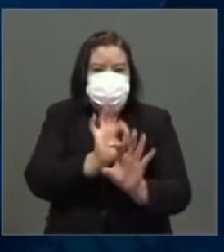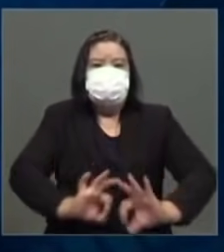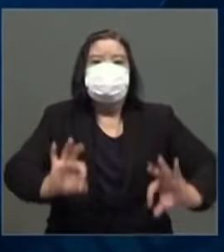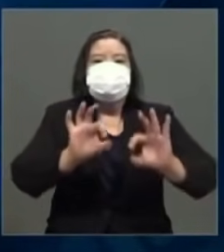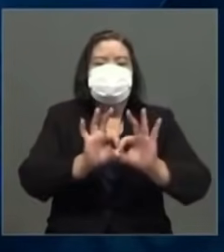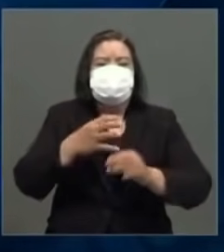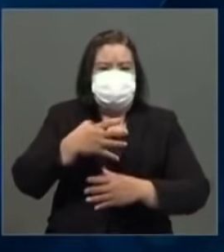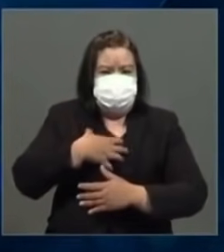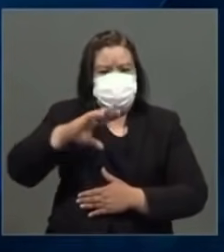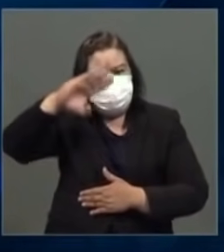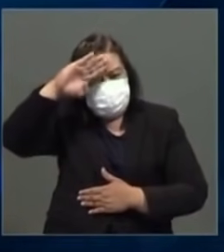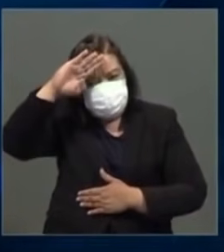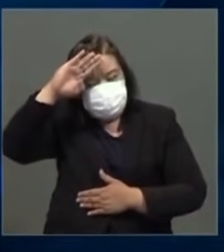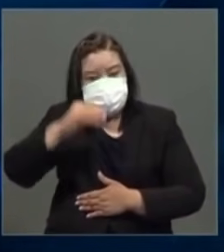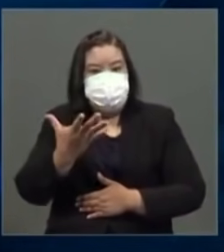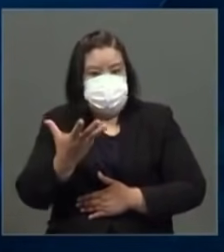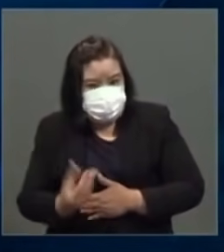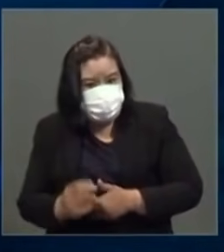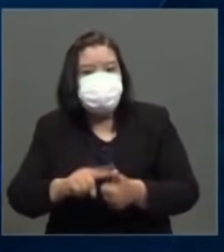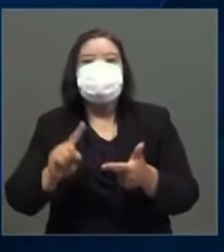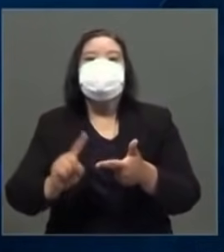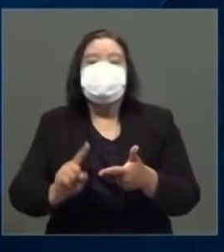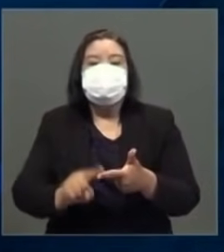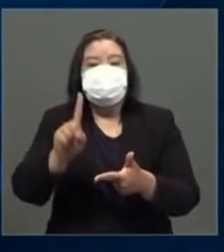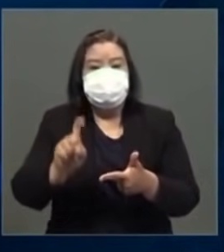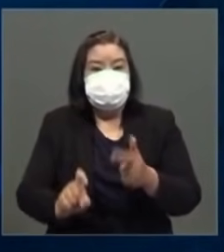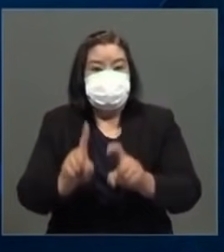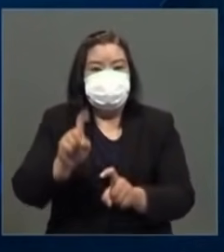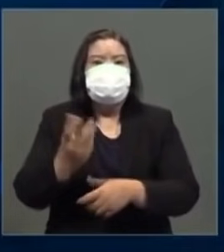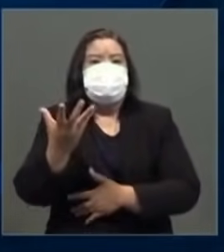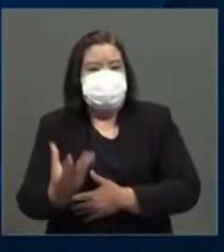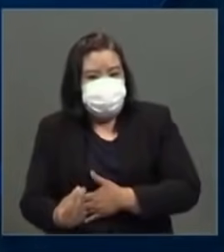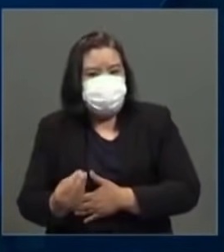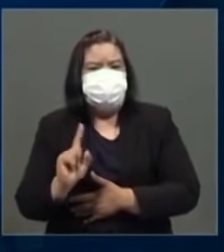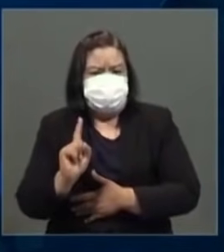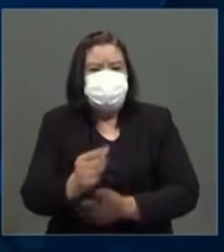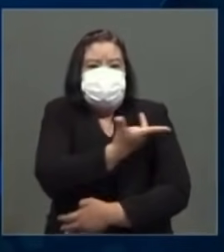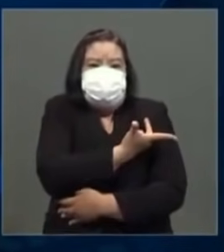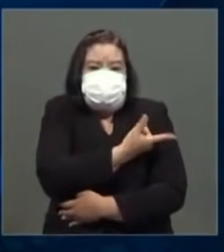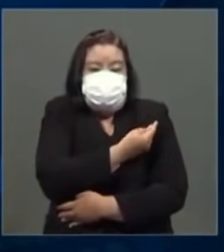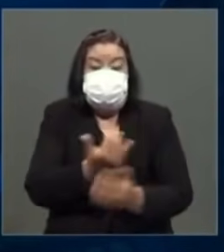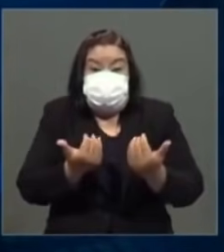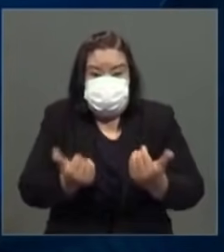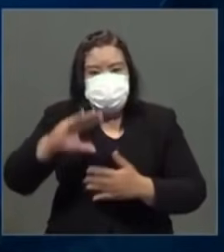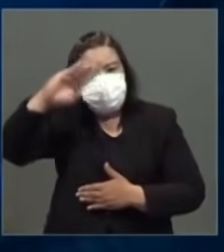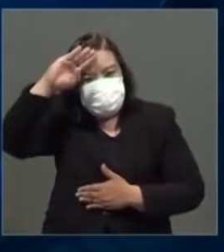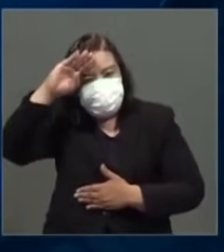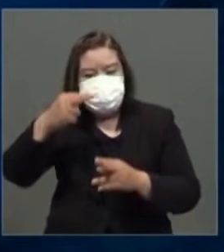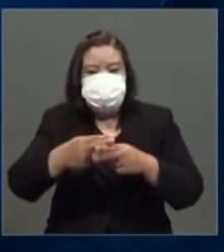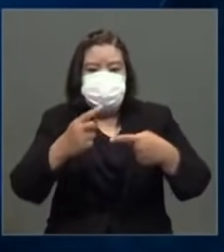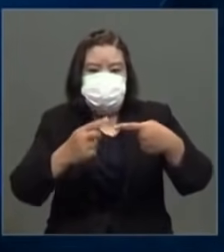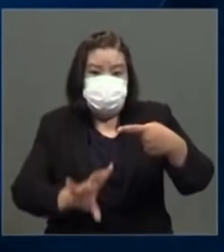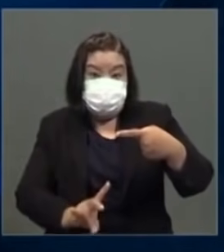ยลดตายนะครับวัคซีนตอนนี้ไปฉีดกับผู้ที่มีโรคประจำตัว7กลุ่มโรค